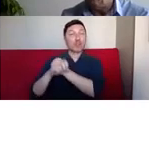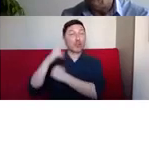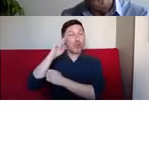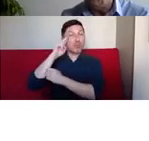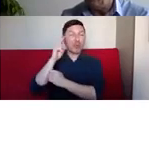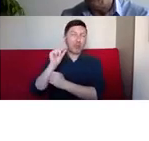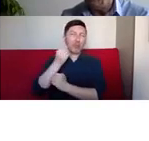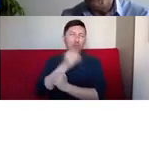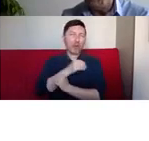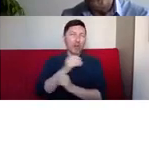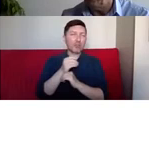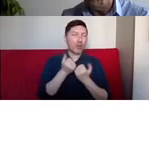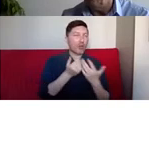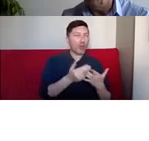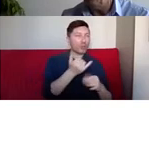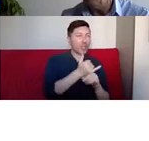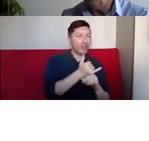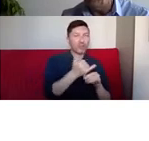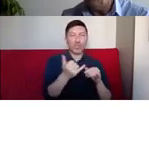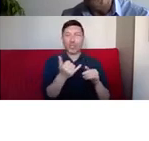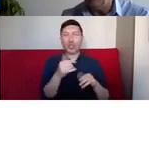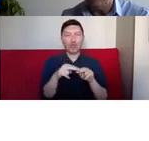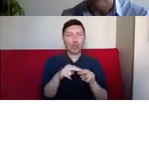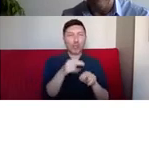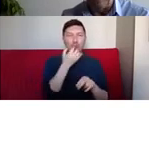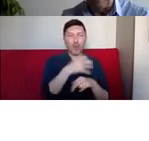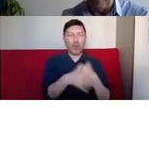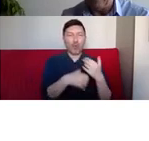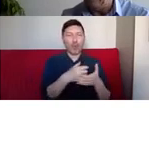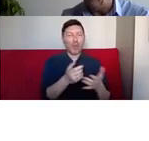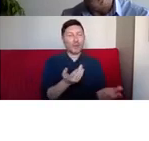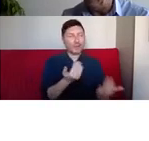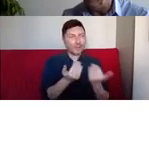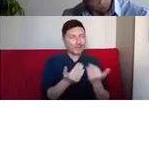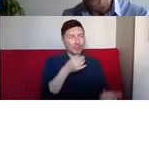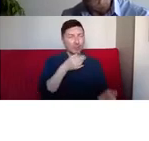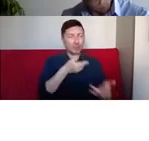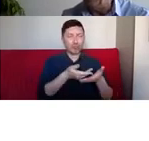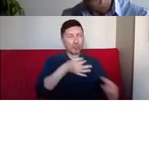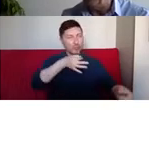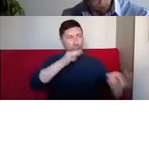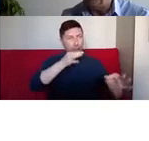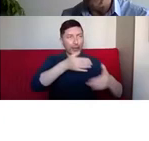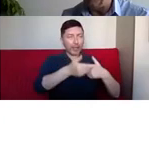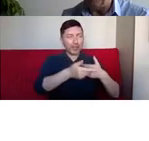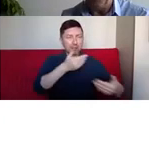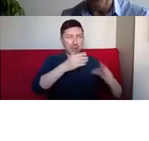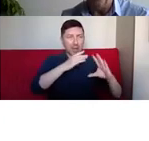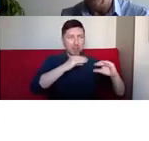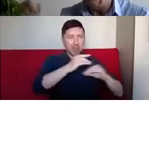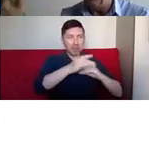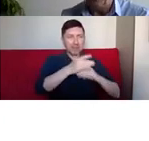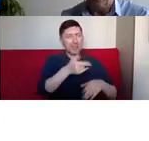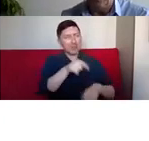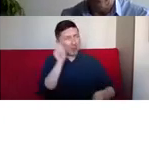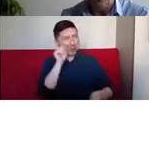puis, on interpellait les gens avec une question, leur demandant pour vous, qu'est-ce qui vous handicape? Et c'était assez intéressant de voir ce qui pouvait handicaper les personnes. Et du coup, on